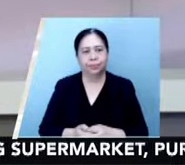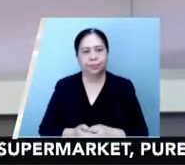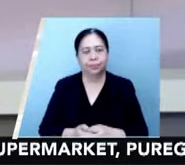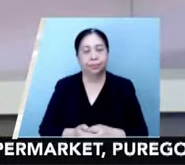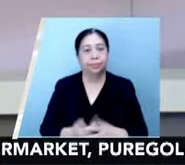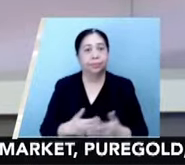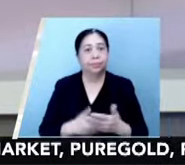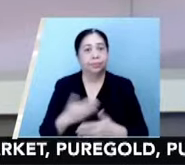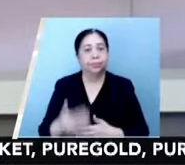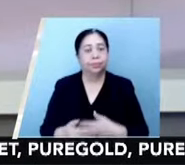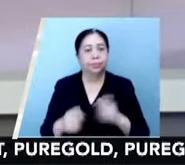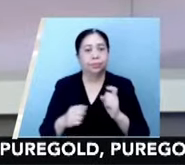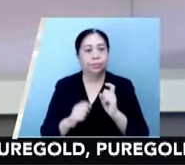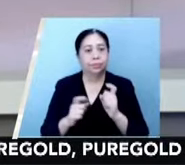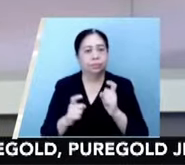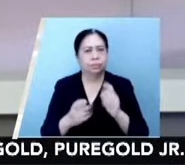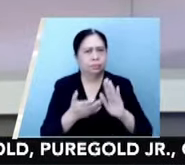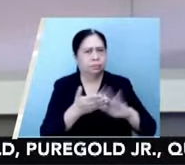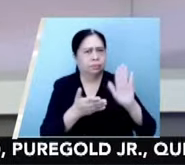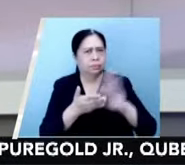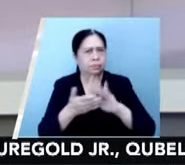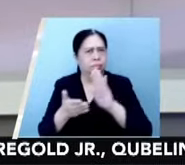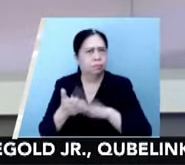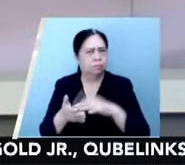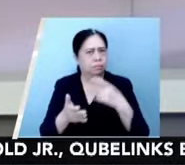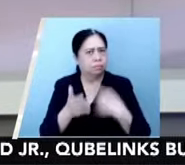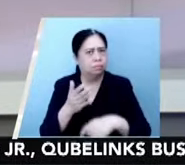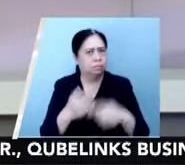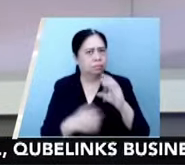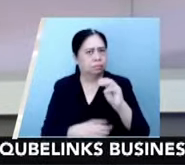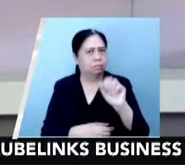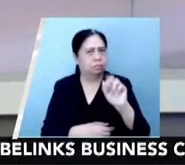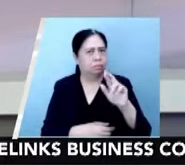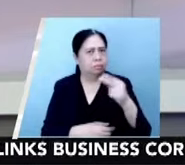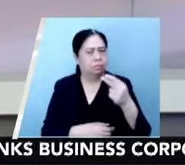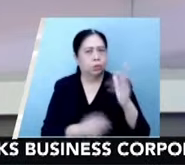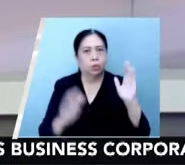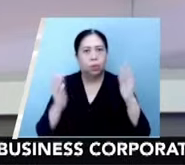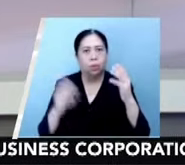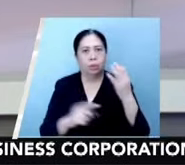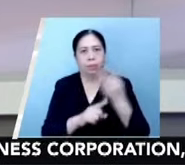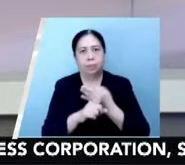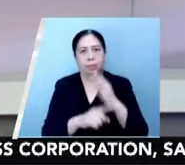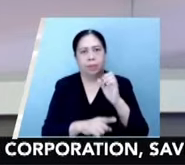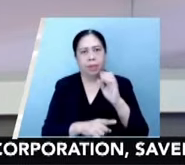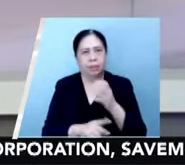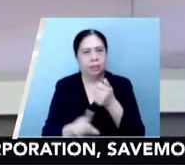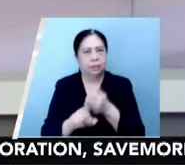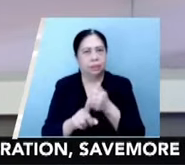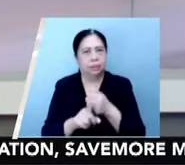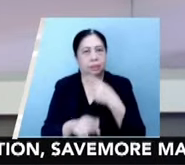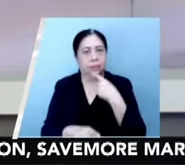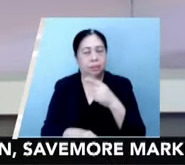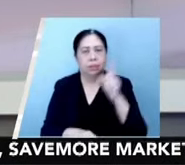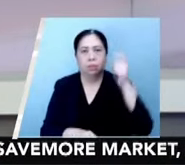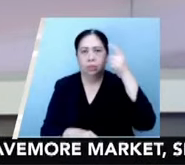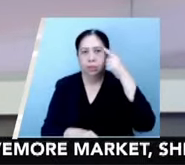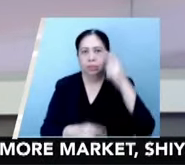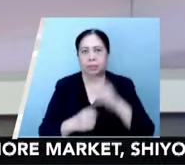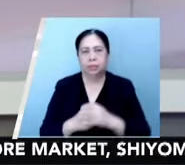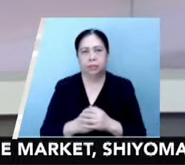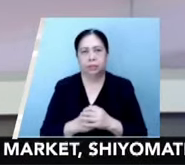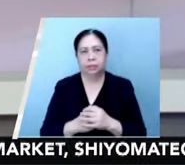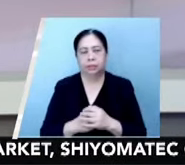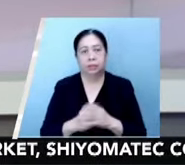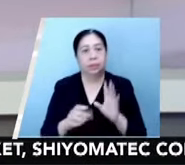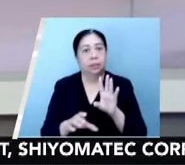Bumilis ang pagbahal ng mga produkto at serbisyo nitong Marso kumpara noong Pebrero ayon po sa mismong datos ng gobyerno. At kabilang